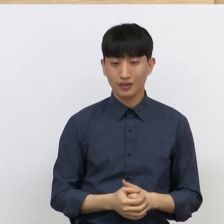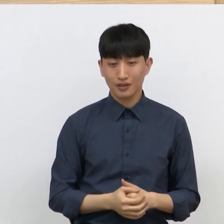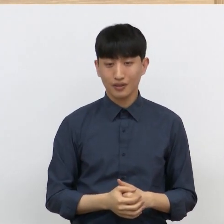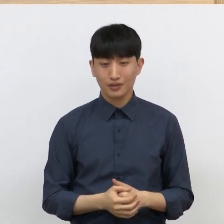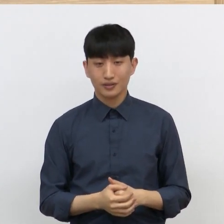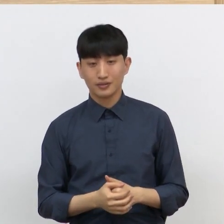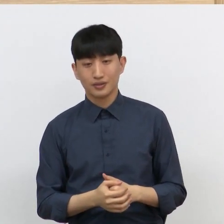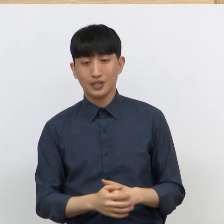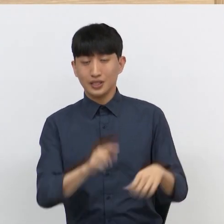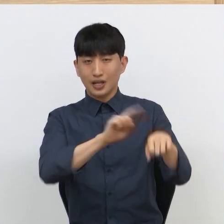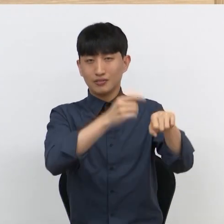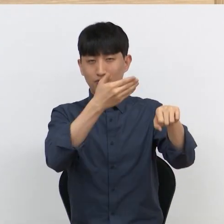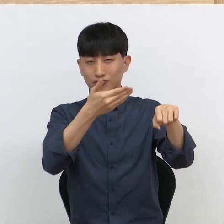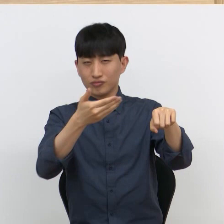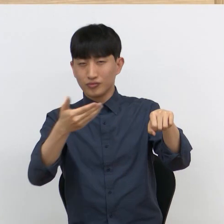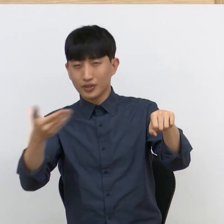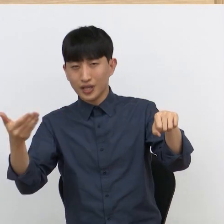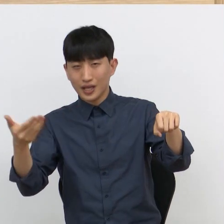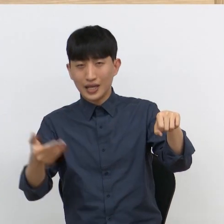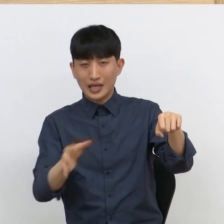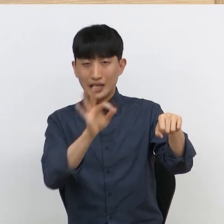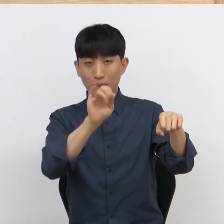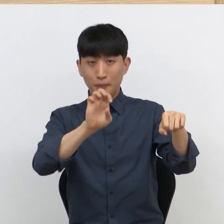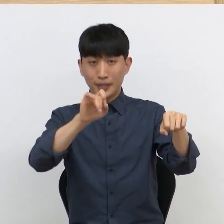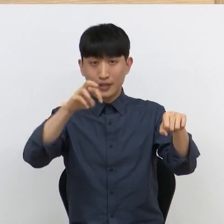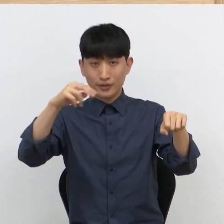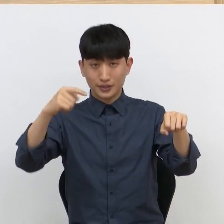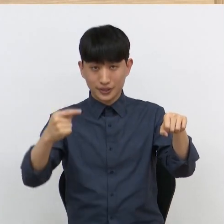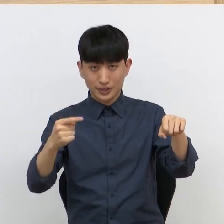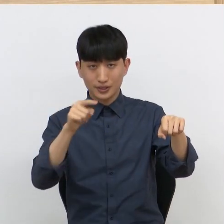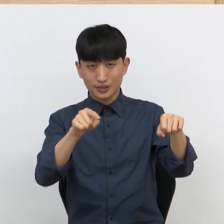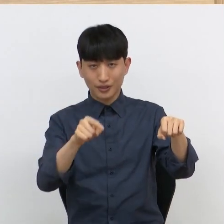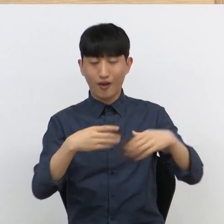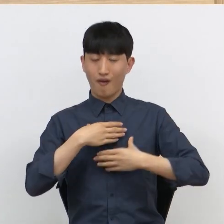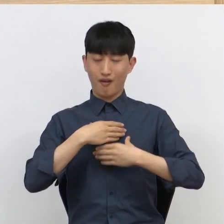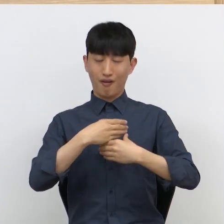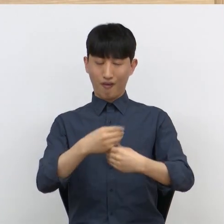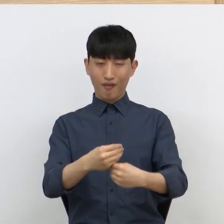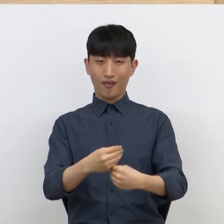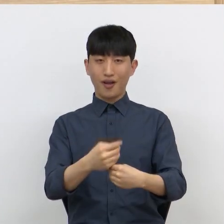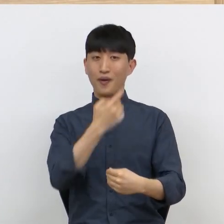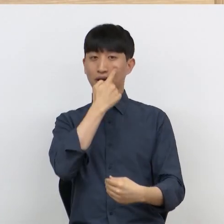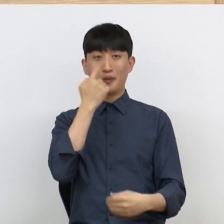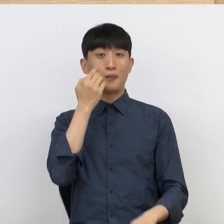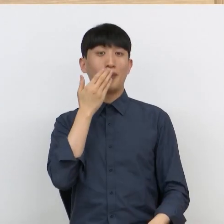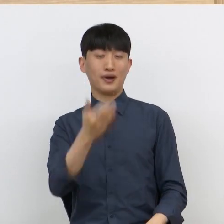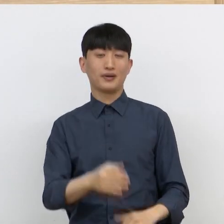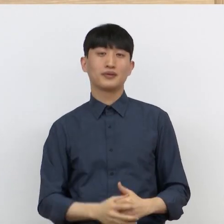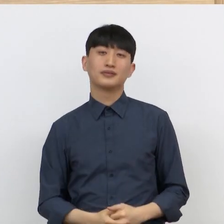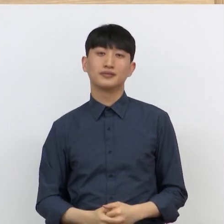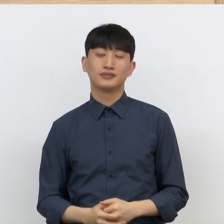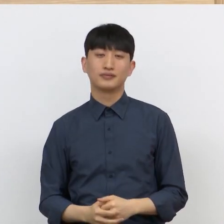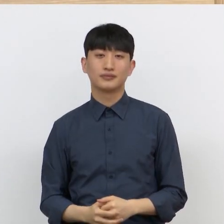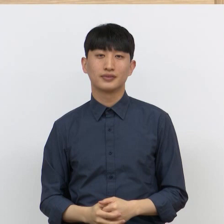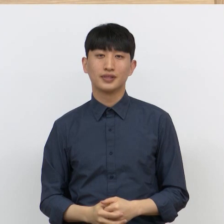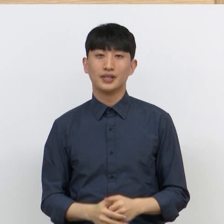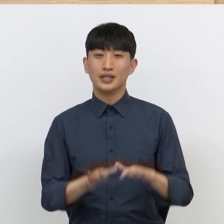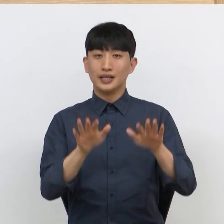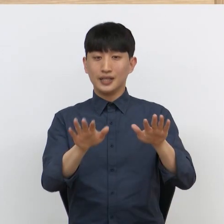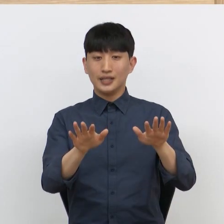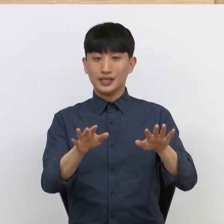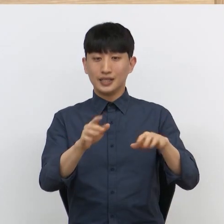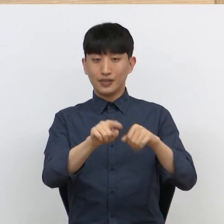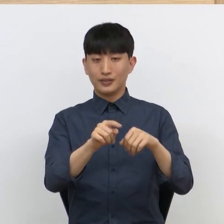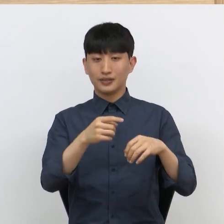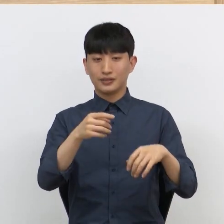측정되지만 시간이 지날수록 이게 임피던스가 많이 안정이 되는 걸 볼 수가 있고요. 그다음에 임피던스가 이런